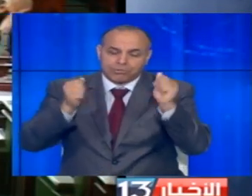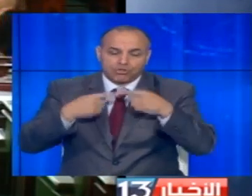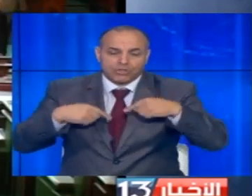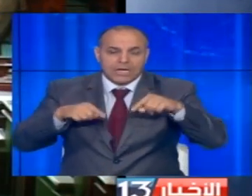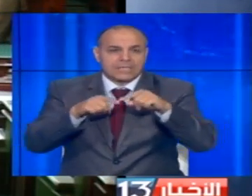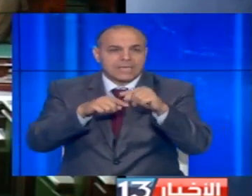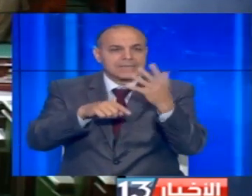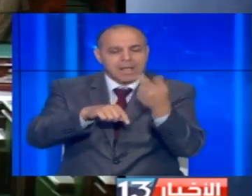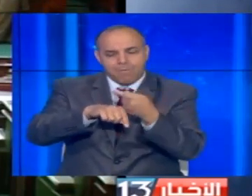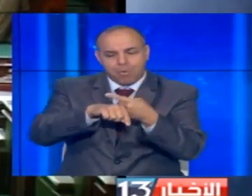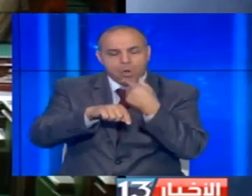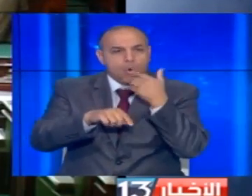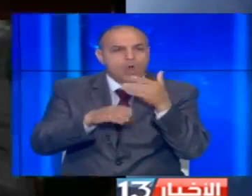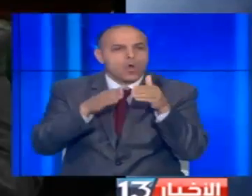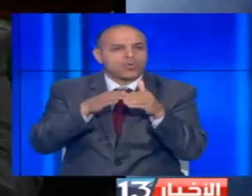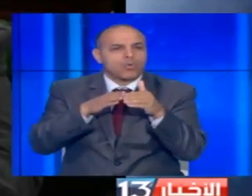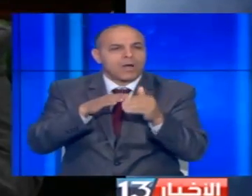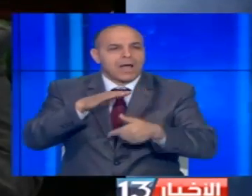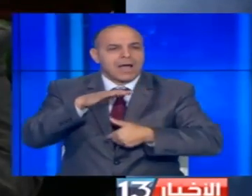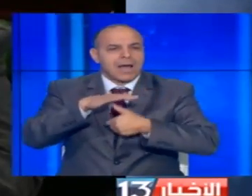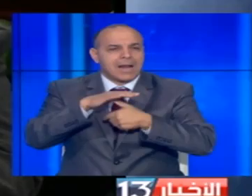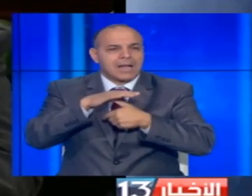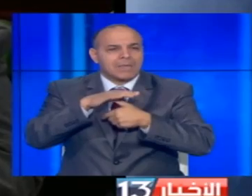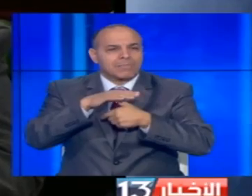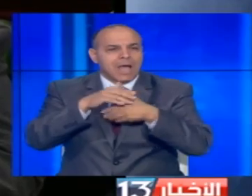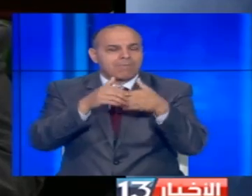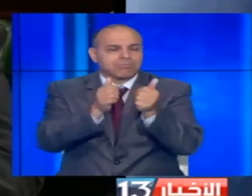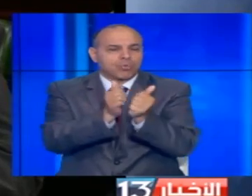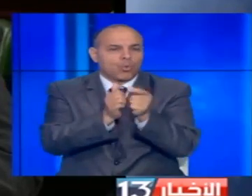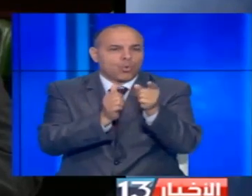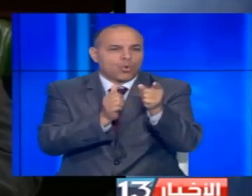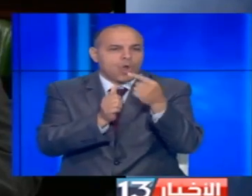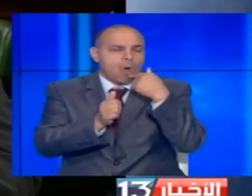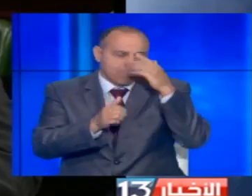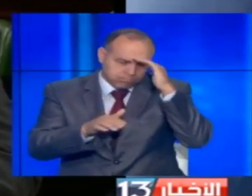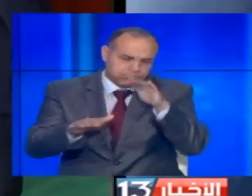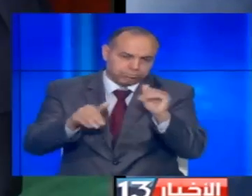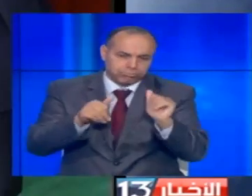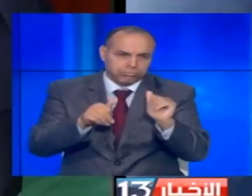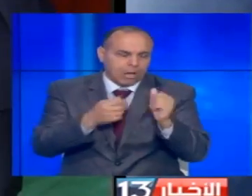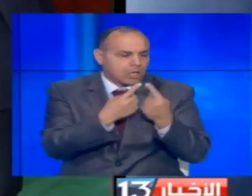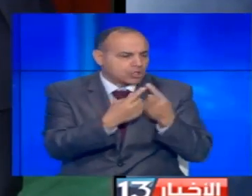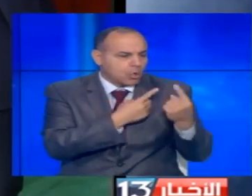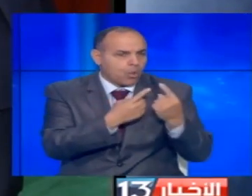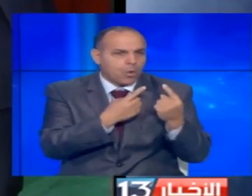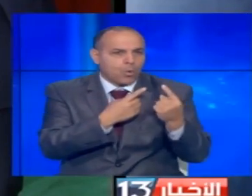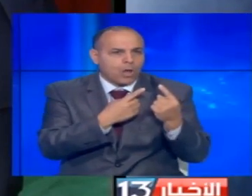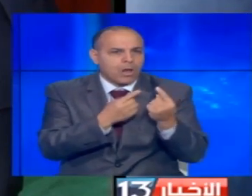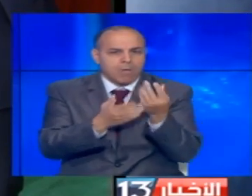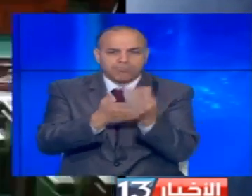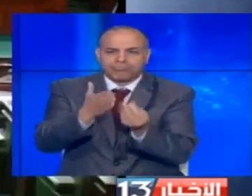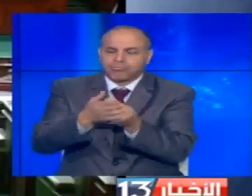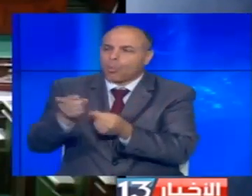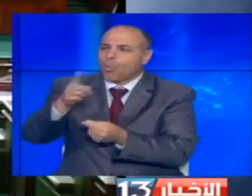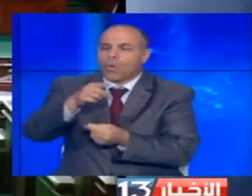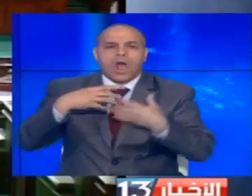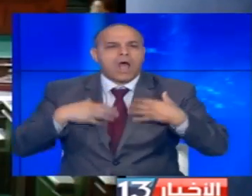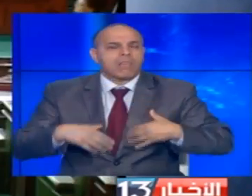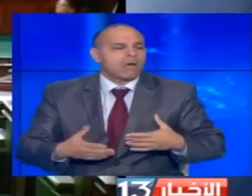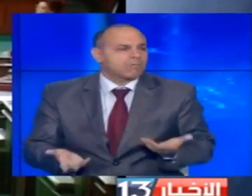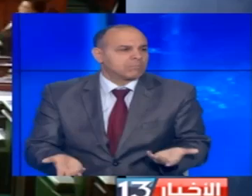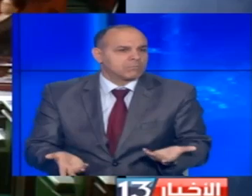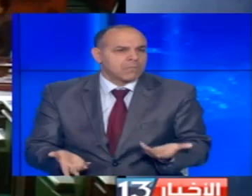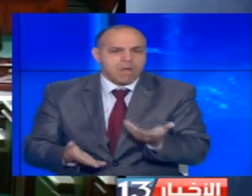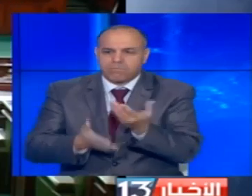لخمس دقائق ق بطلب من رئيس كتله الائتلاف الوطني مصفى بن احمد للتشاور حول الغيابات المتكرره للنواب